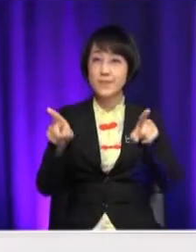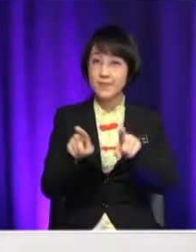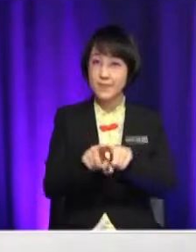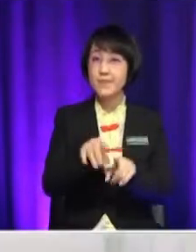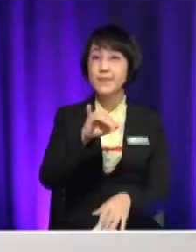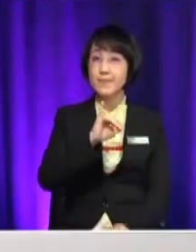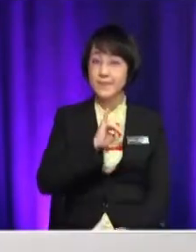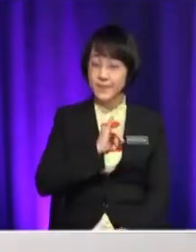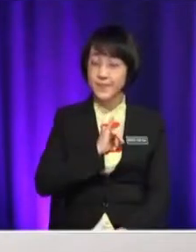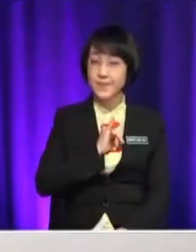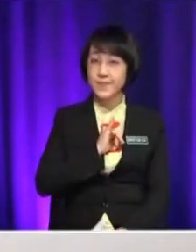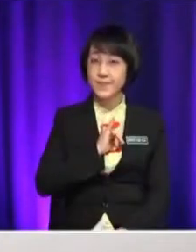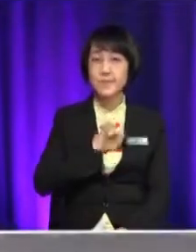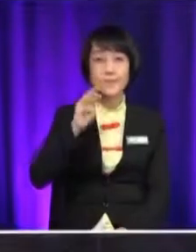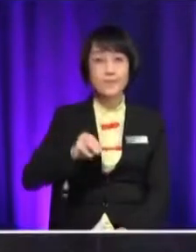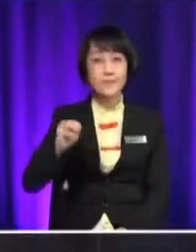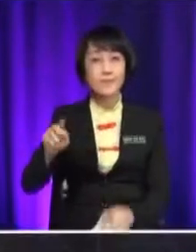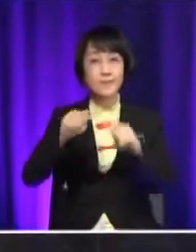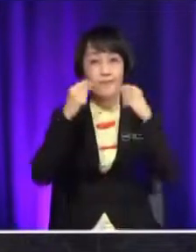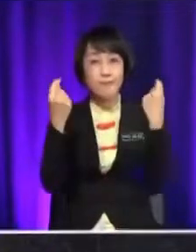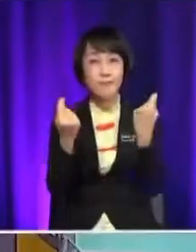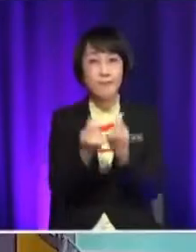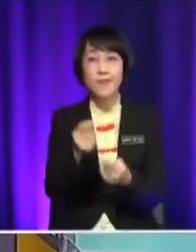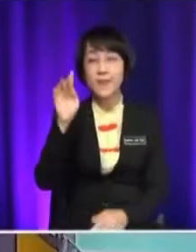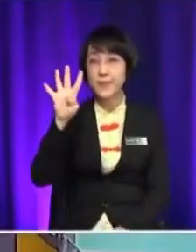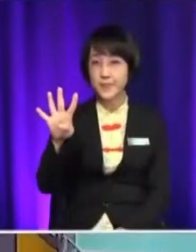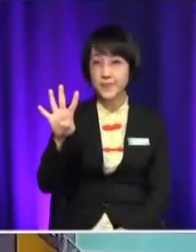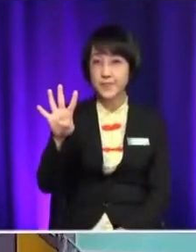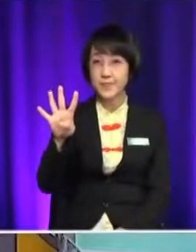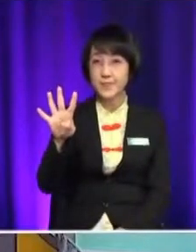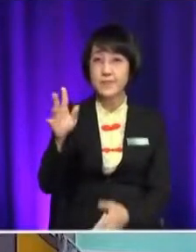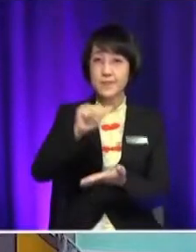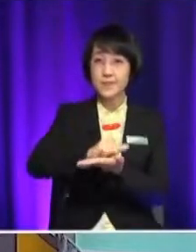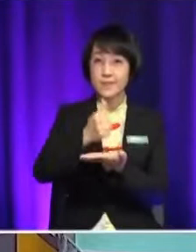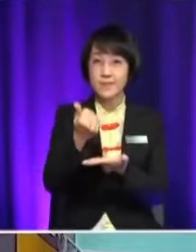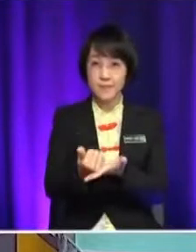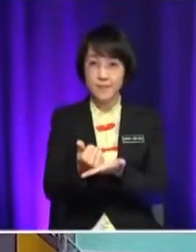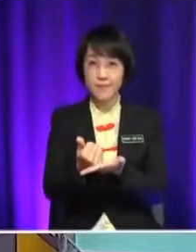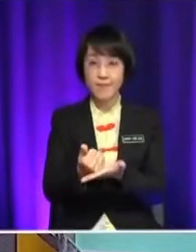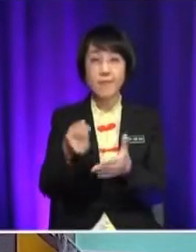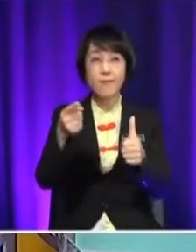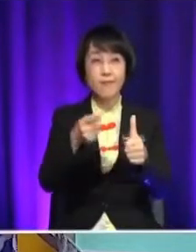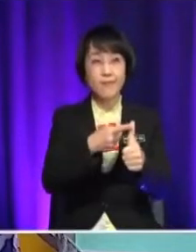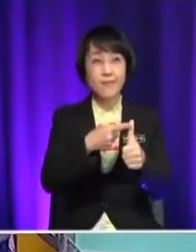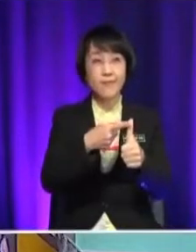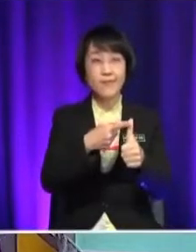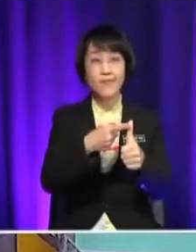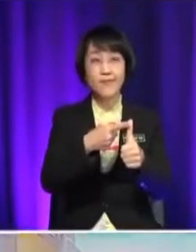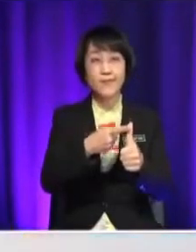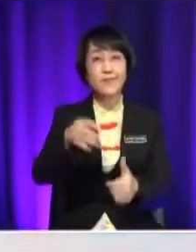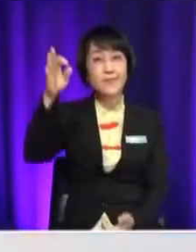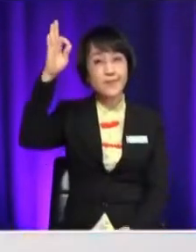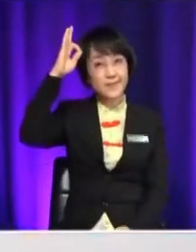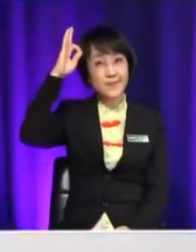pada hari ini ialah murid-murid tingkatan 4 akaun yang terdiri daripada Faizrin. Faizrin. Hai